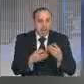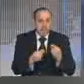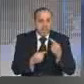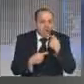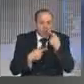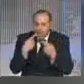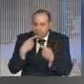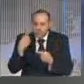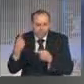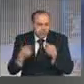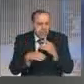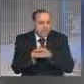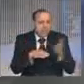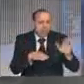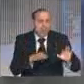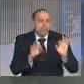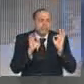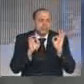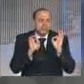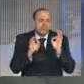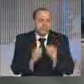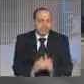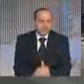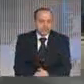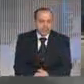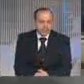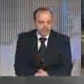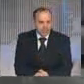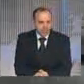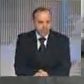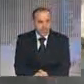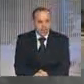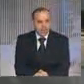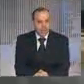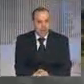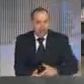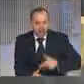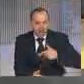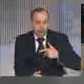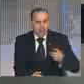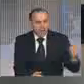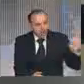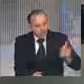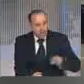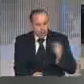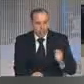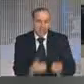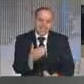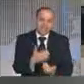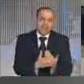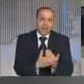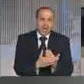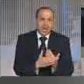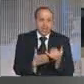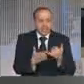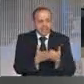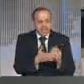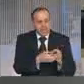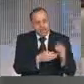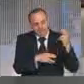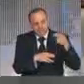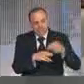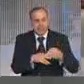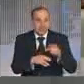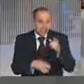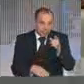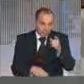الروايات حول اسباب وفاته الحياه عادت الى طبيعتها صباح اليوم في منطقه النصريه من ولايه